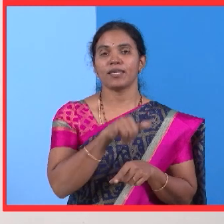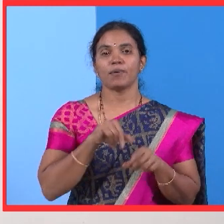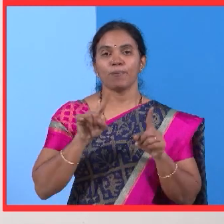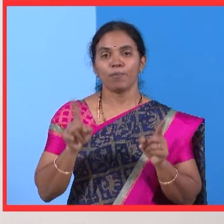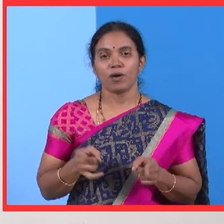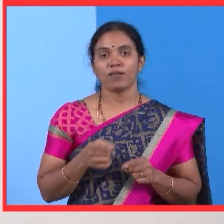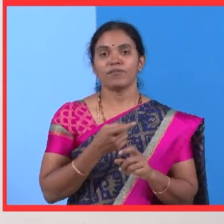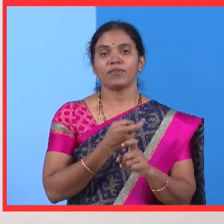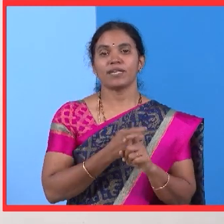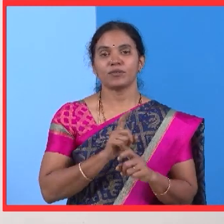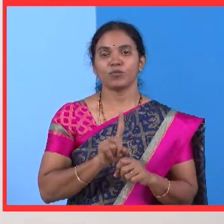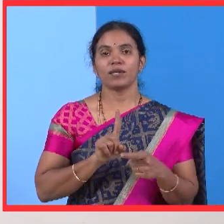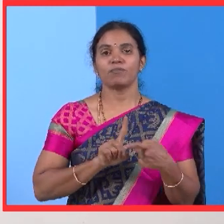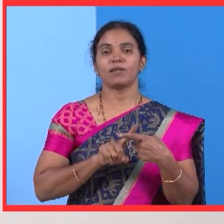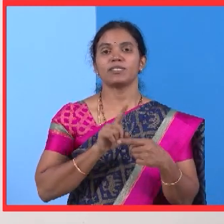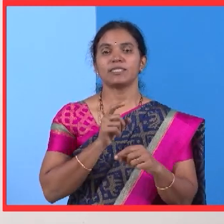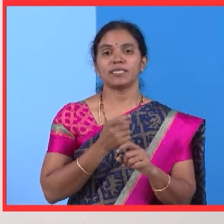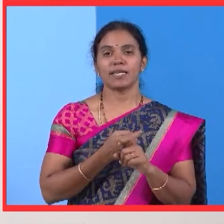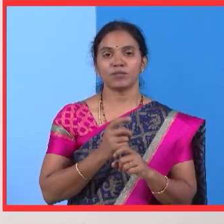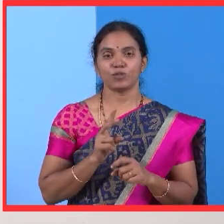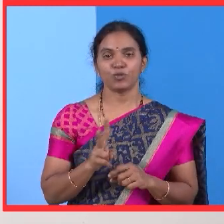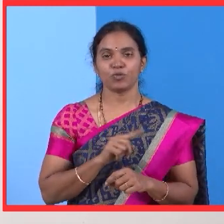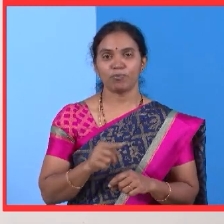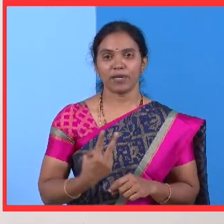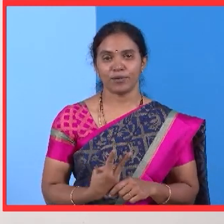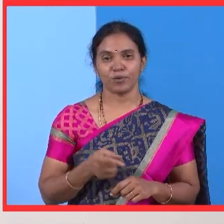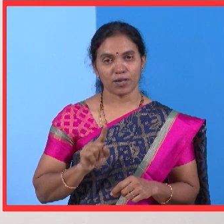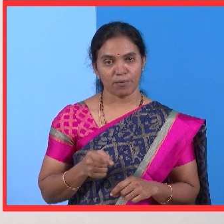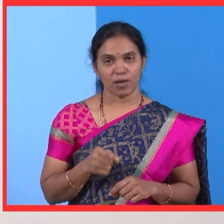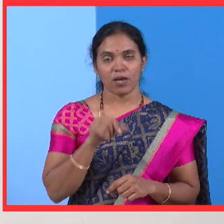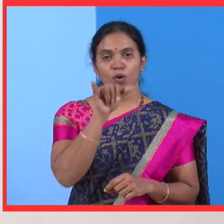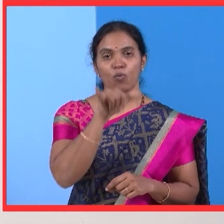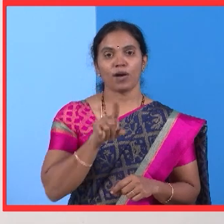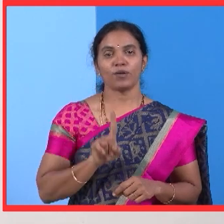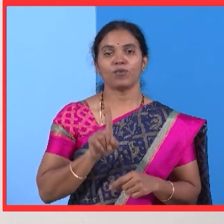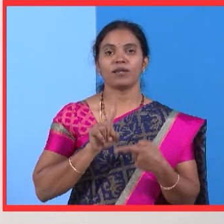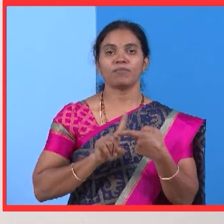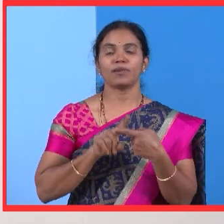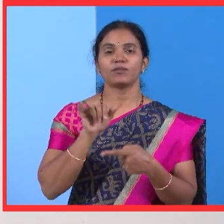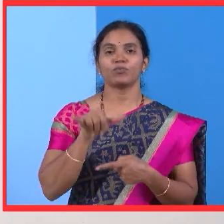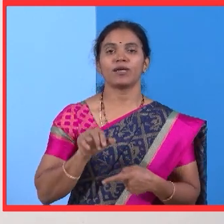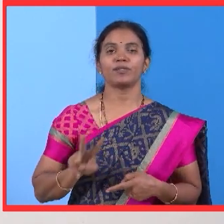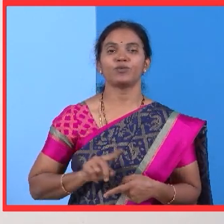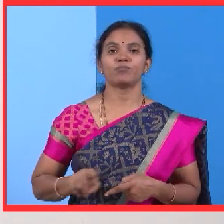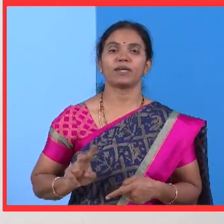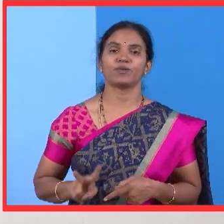ப்ளஸ் எக்ஸ் டூ பை டூ கமா ஒய் ஒன் ப்ளஸ் ஒய் டூ பை டூ.